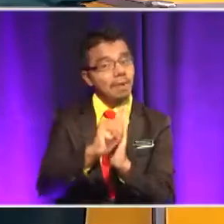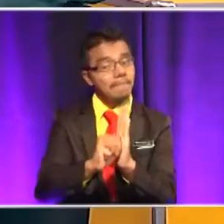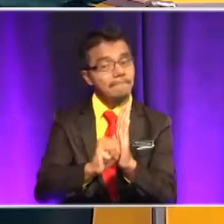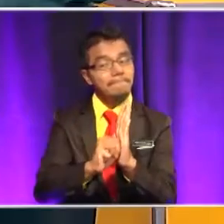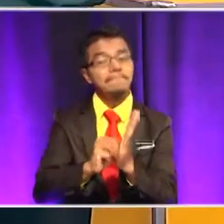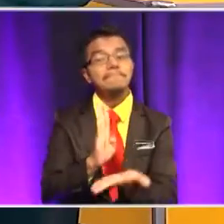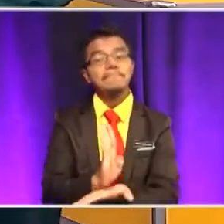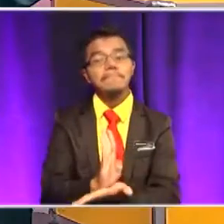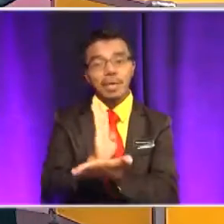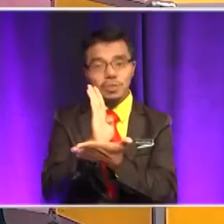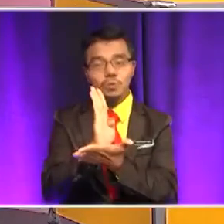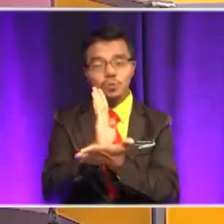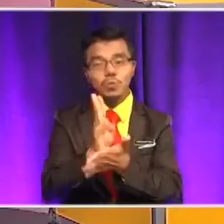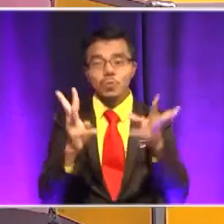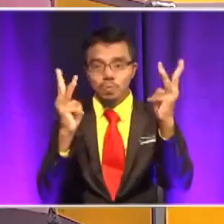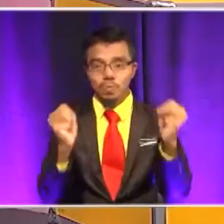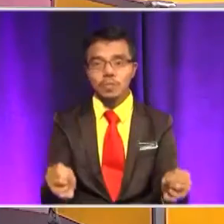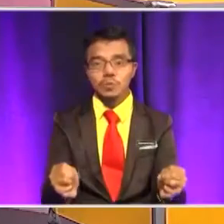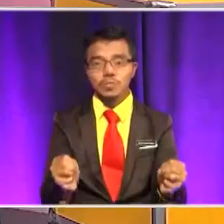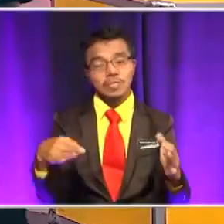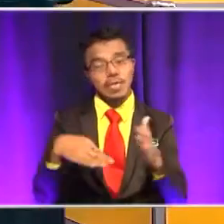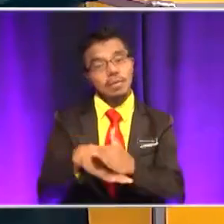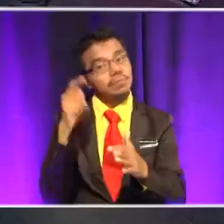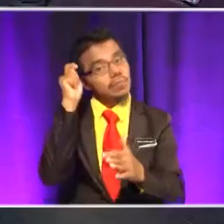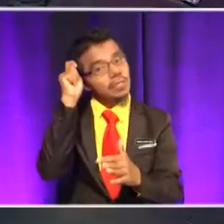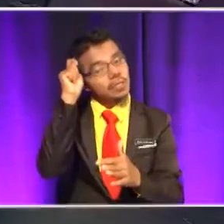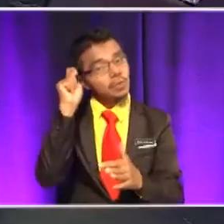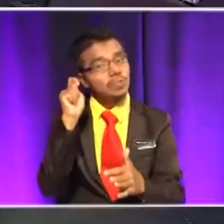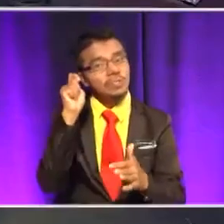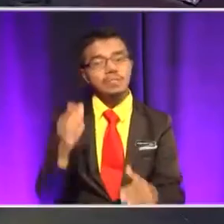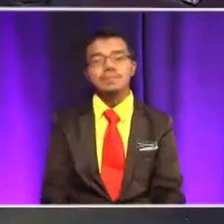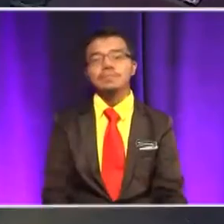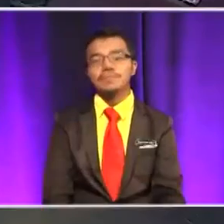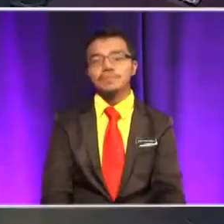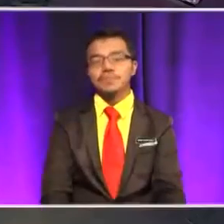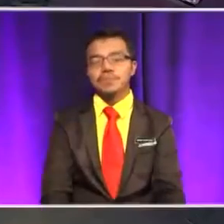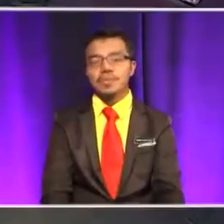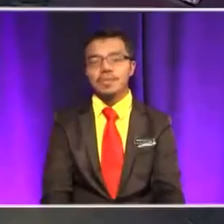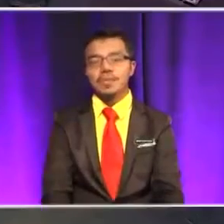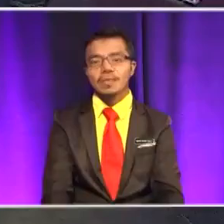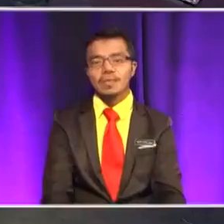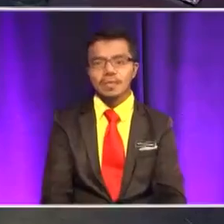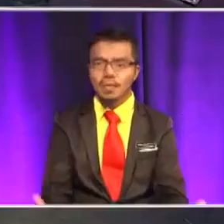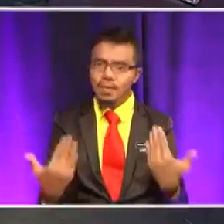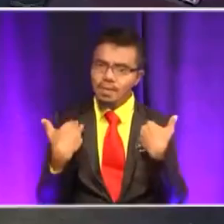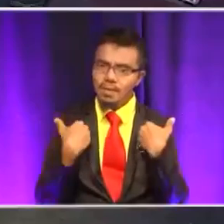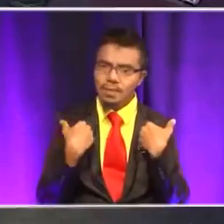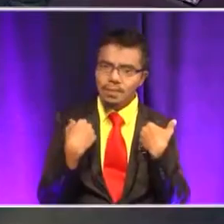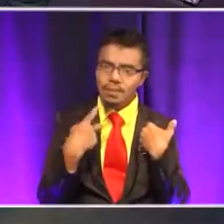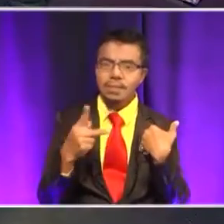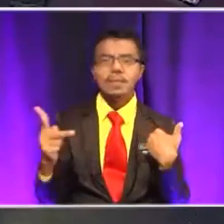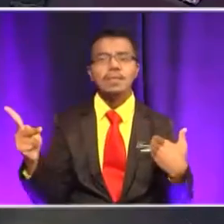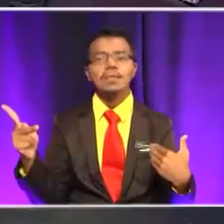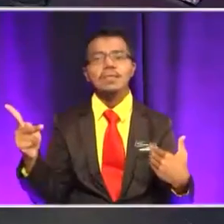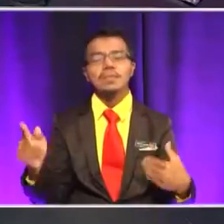akan ceritanya bergerak ke depan kemungkinan gimana pada satu hari nanti kita mulai kemungkinan